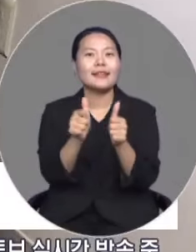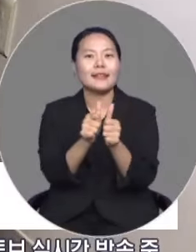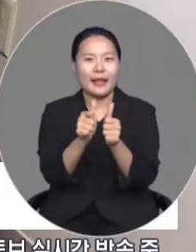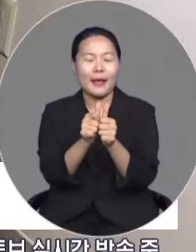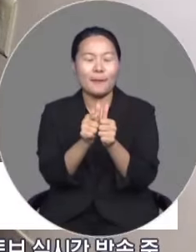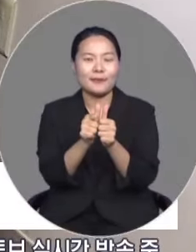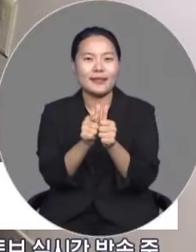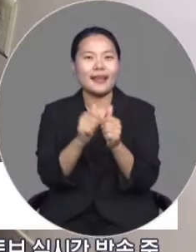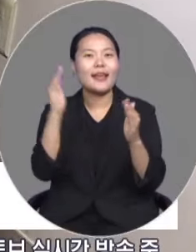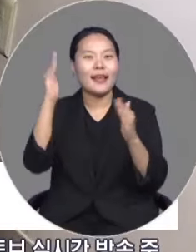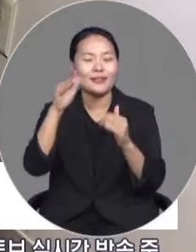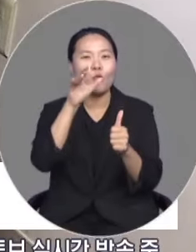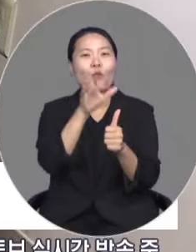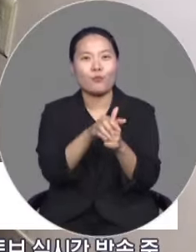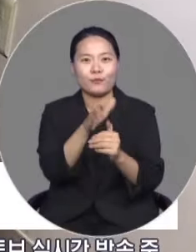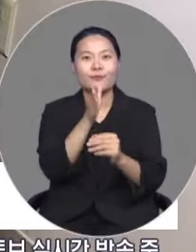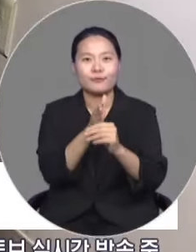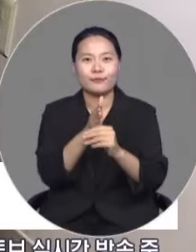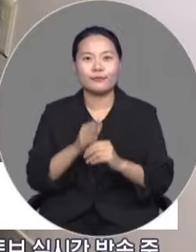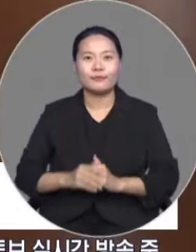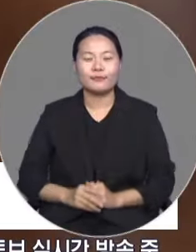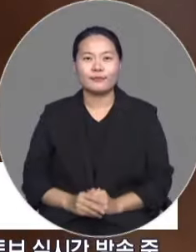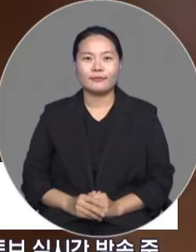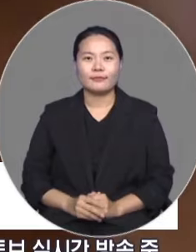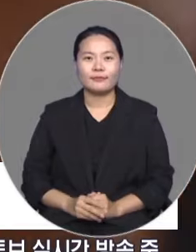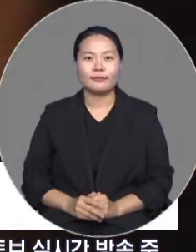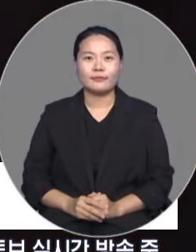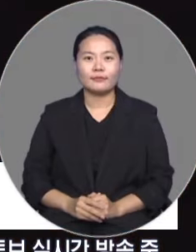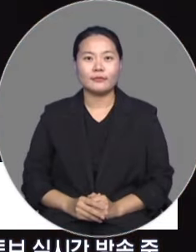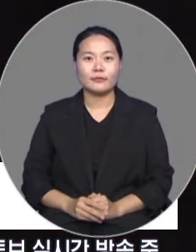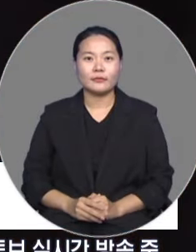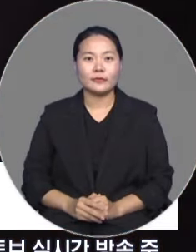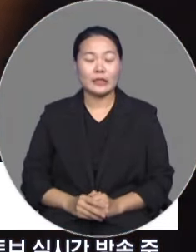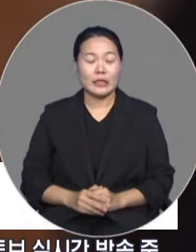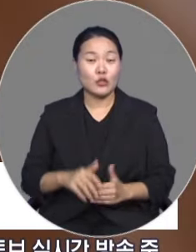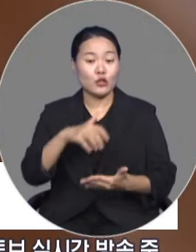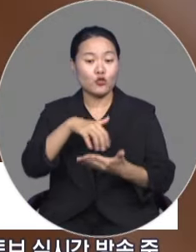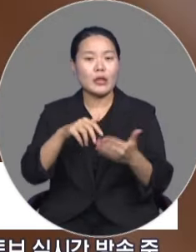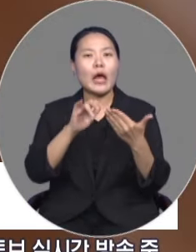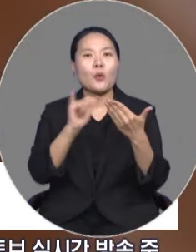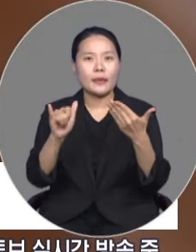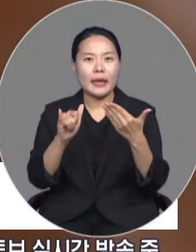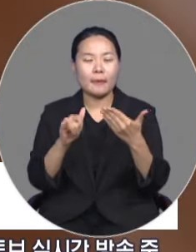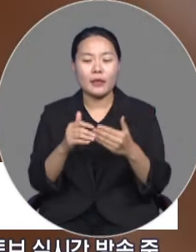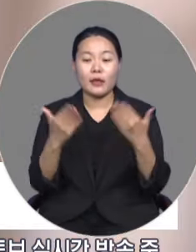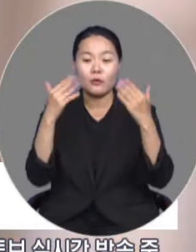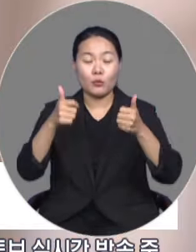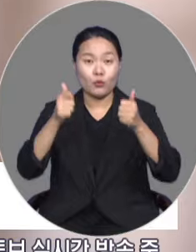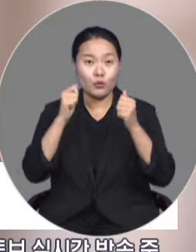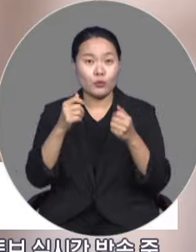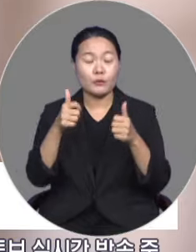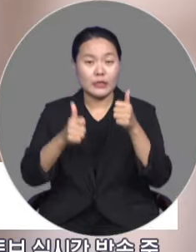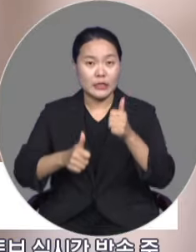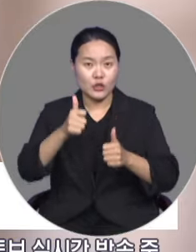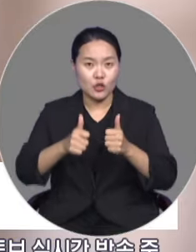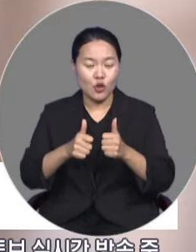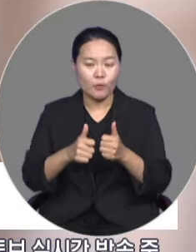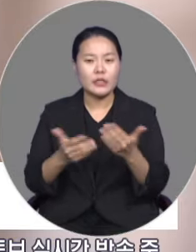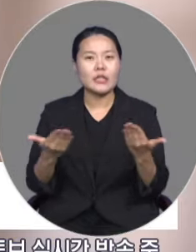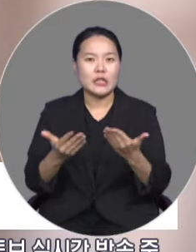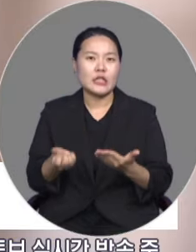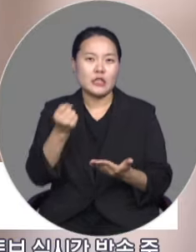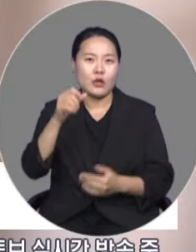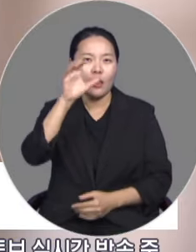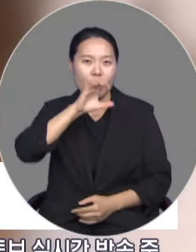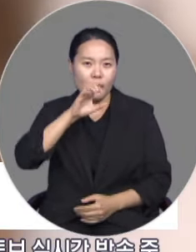남자 소년범들을 위탁 보호하는 곳입니다. 정원은 9명인데 검정고시 교육이나 직업훈련, 상담 등